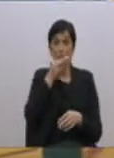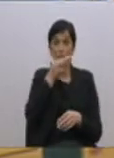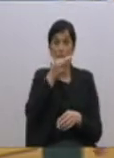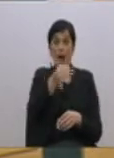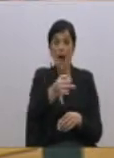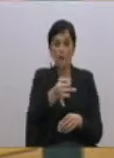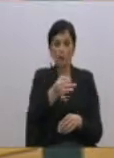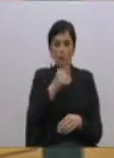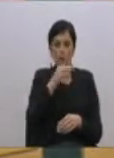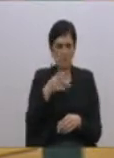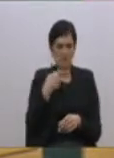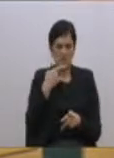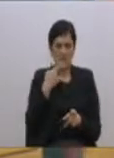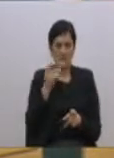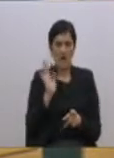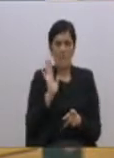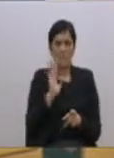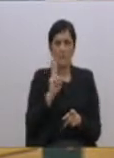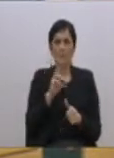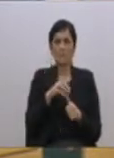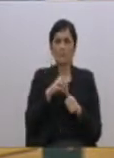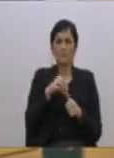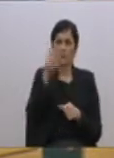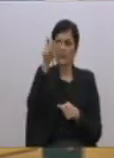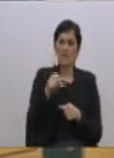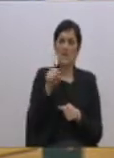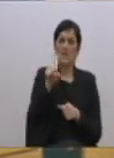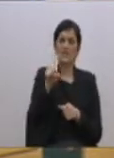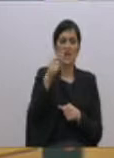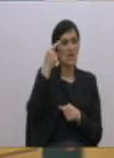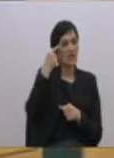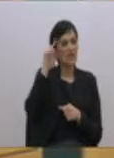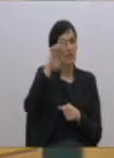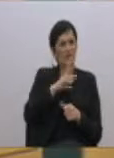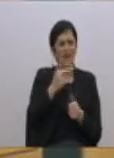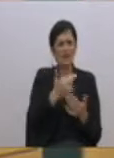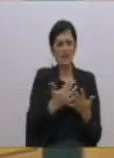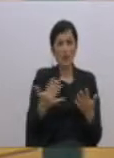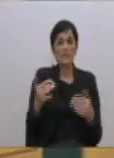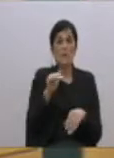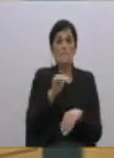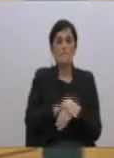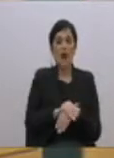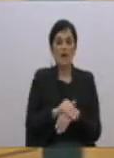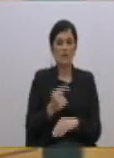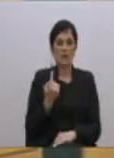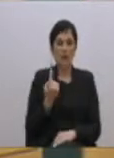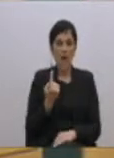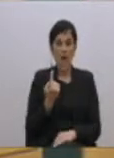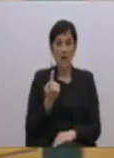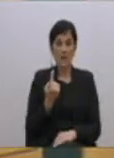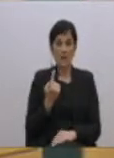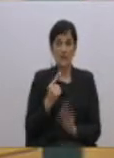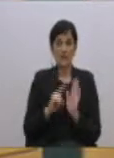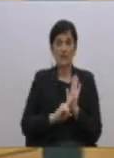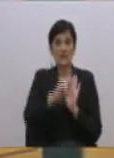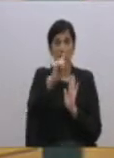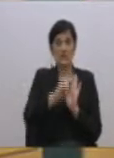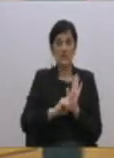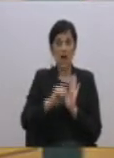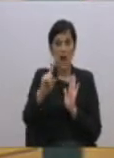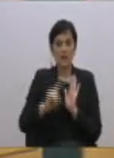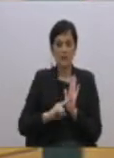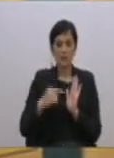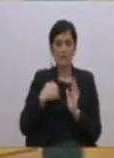ამაზე ფიქრობთ, რომ იქ რომელმე ლიდერთან მიმართებაში ქონდა ეს ინიციატივა და ასე შემდეგ. ფაქტი ერთია. დადიან არწმუნებენ ჩვენ